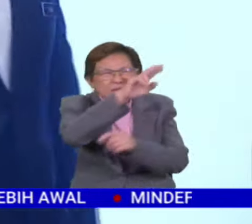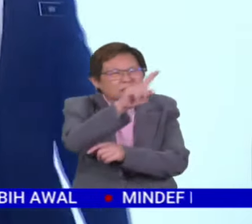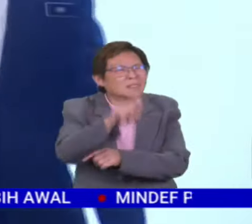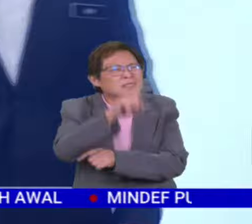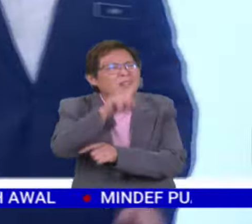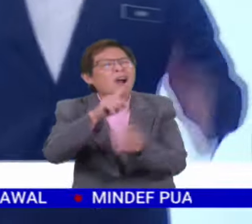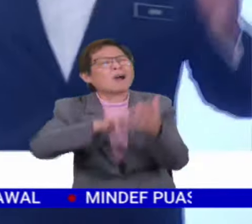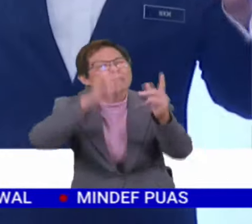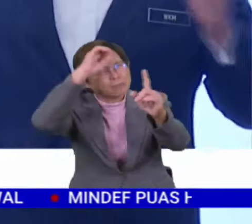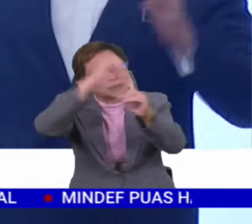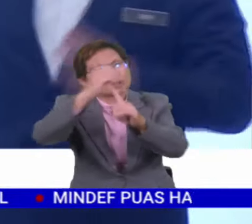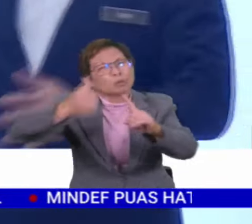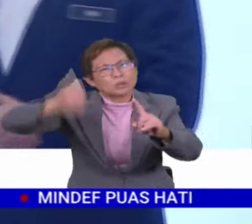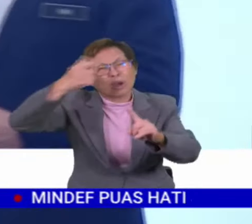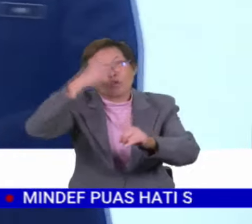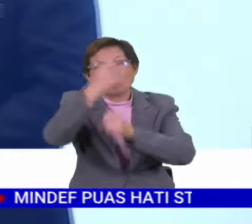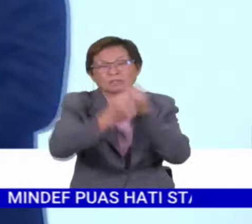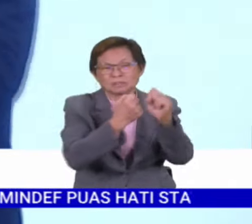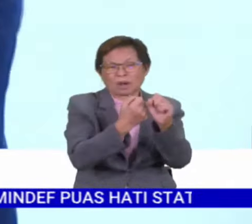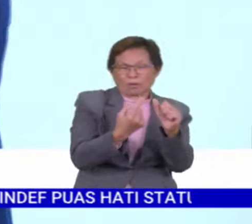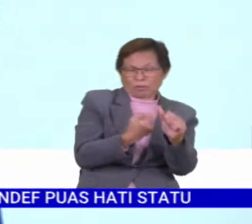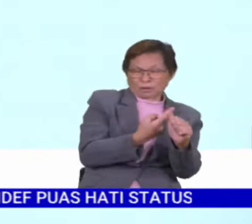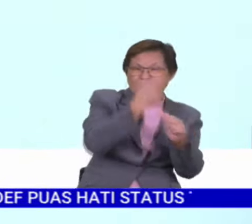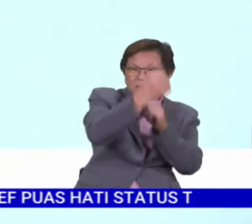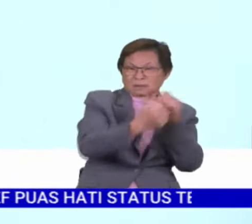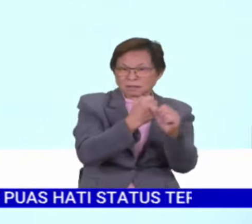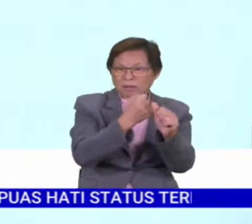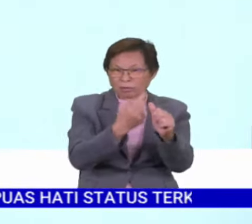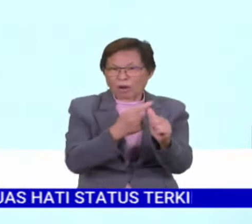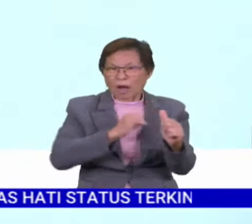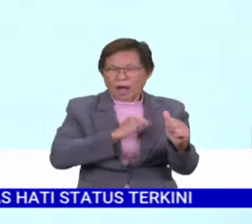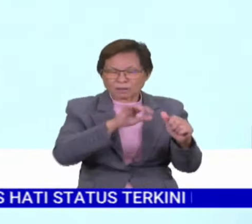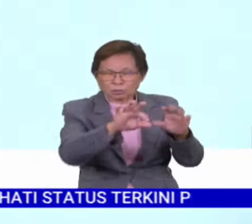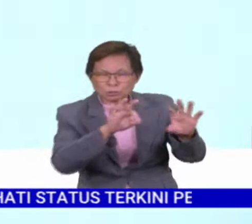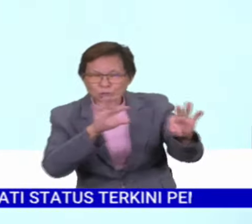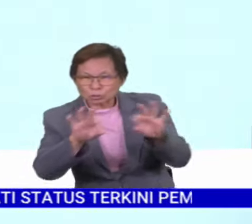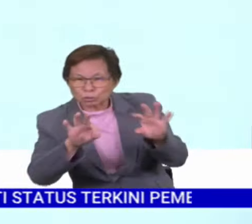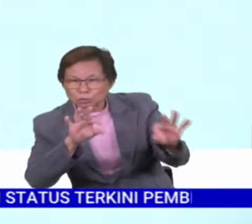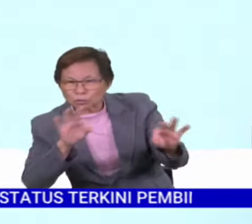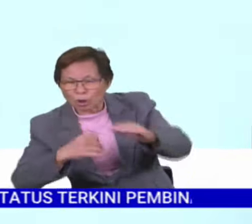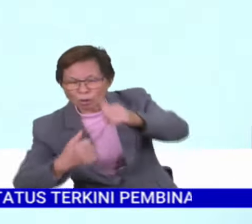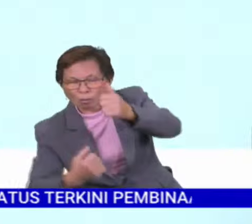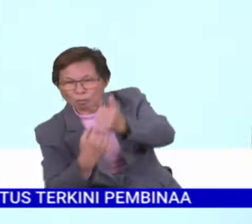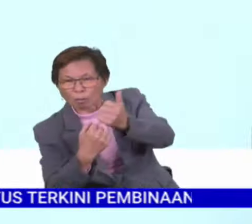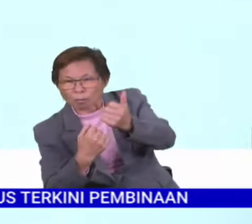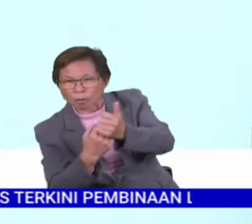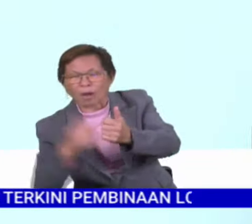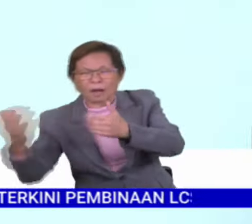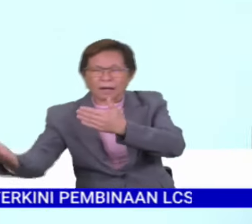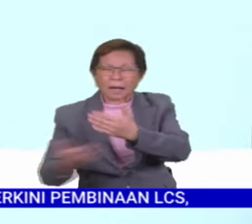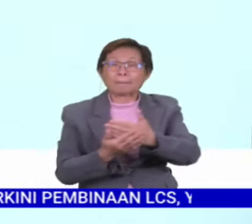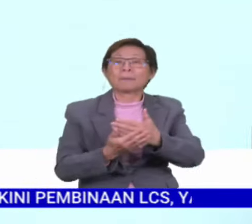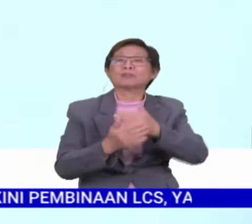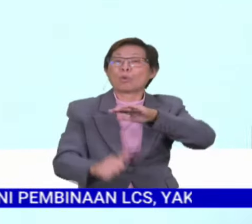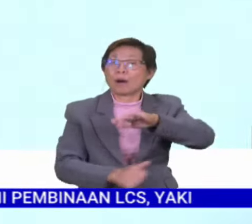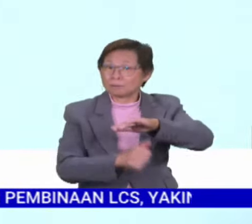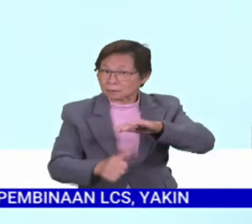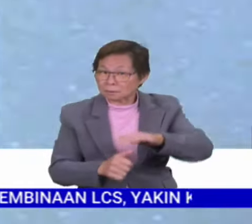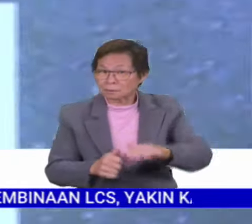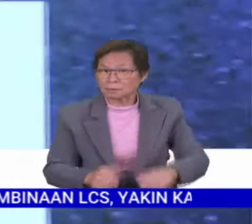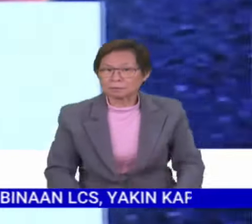kita? For the first year as a minister, I prefer and choose to back to fundamentals and back to basics.